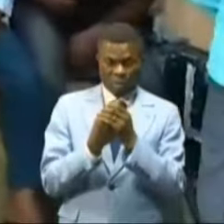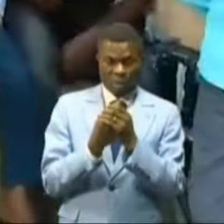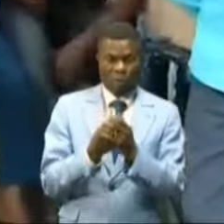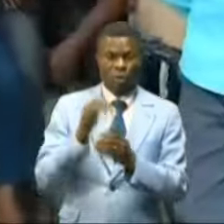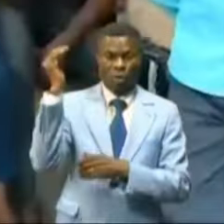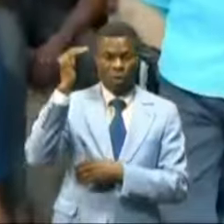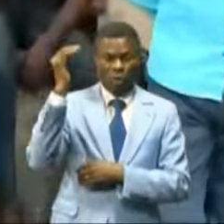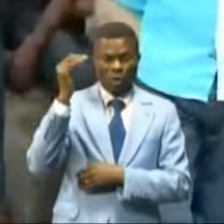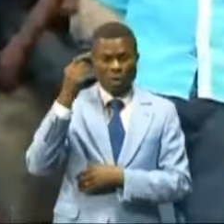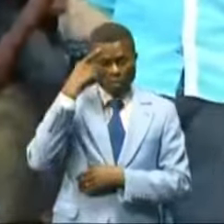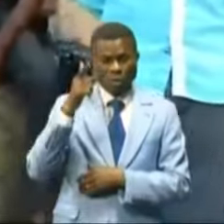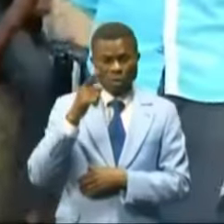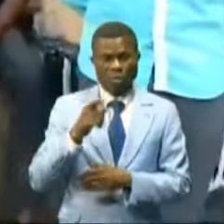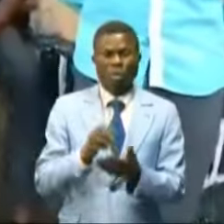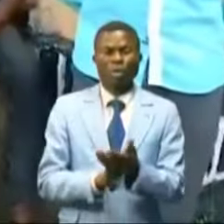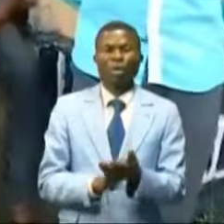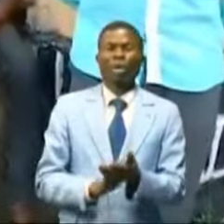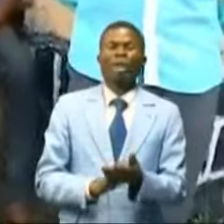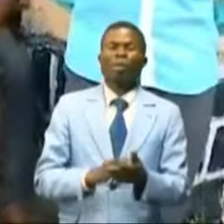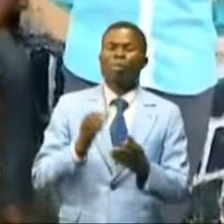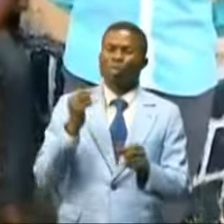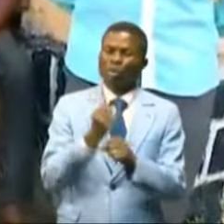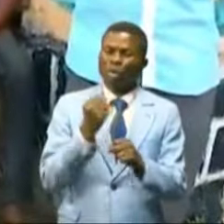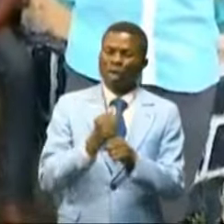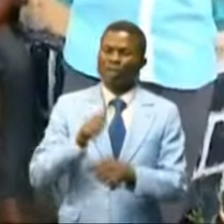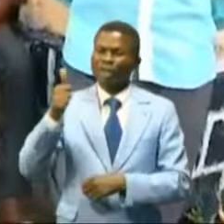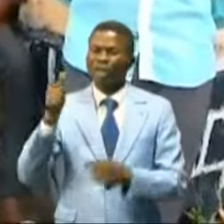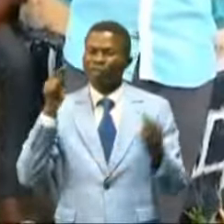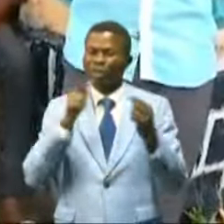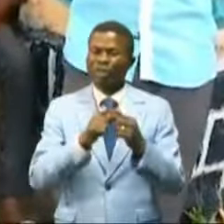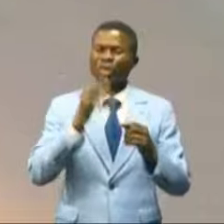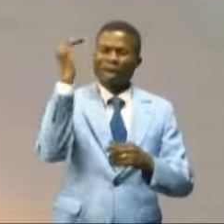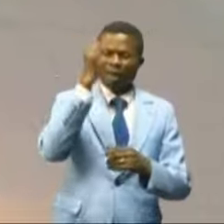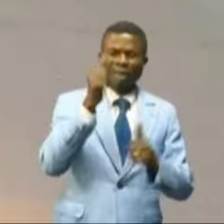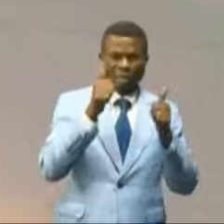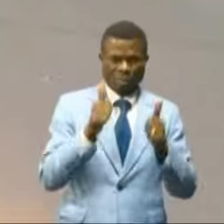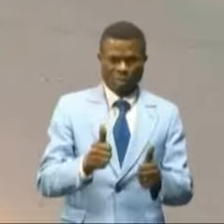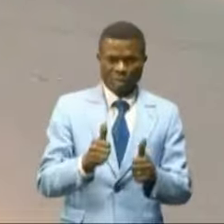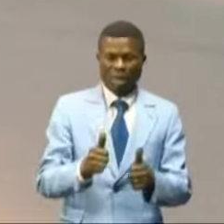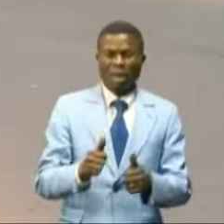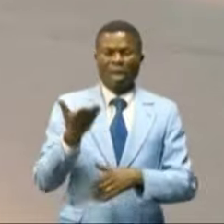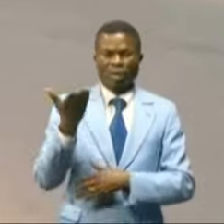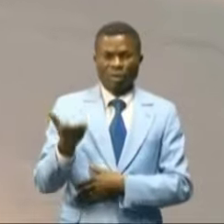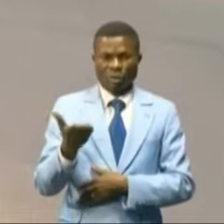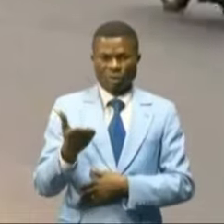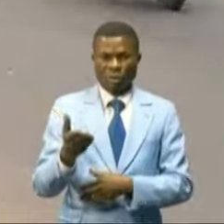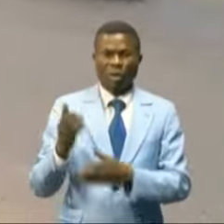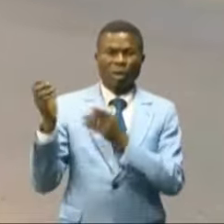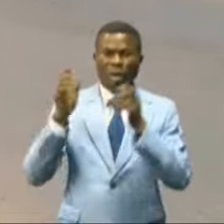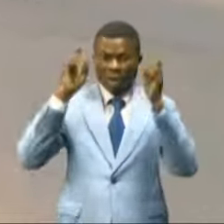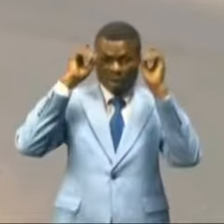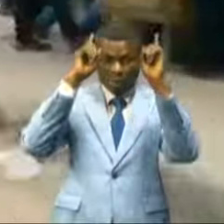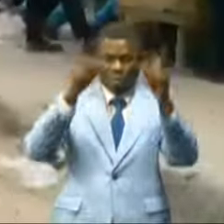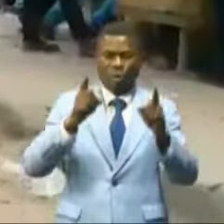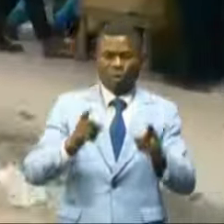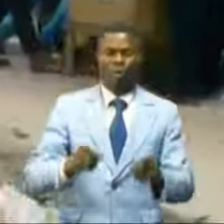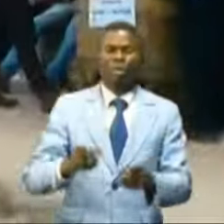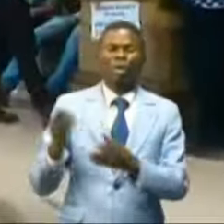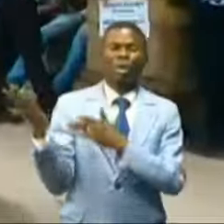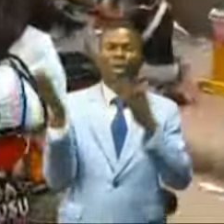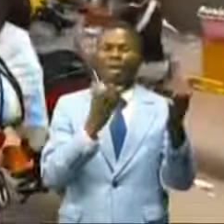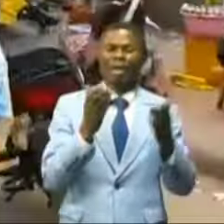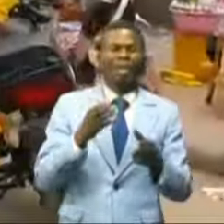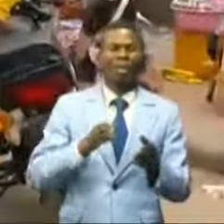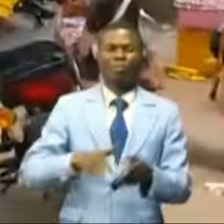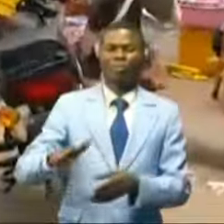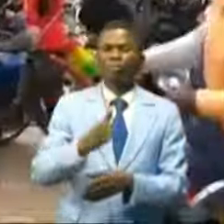pour nouer les débuts du mois dans leurs familles respectives. À cette occasion, le transport a été paralysé sur la ville